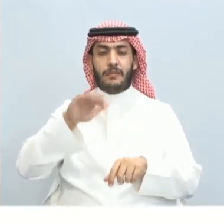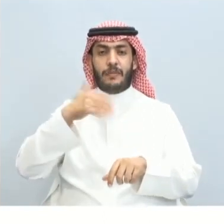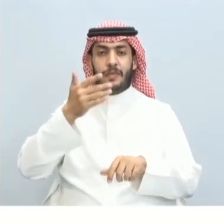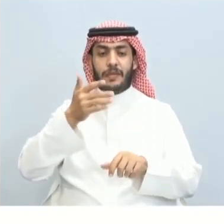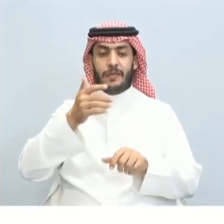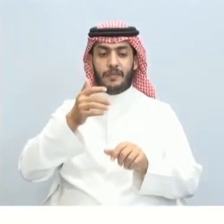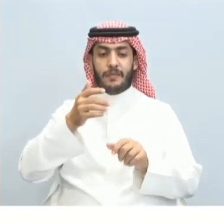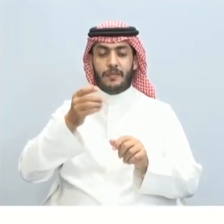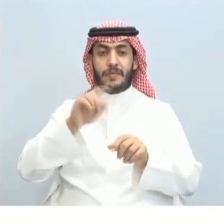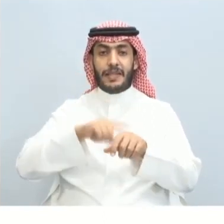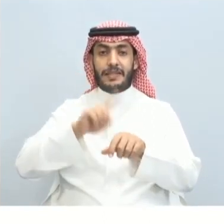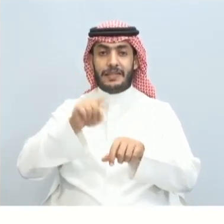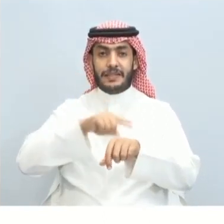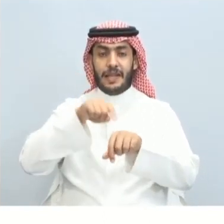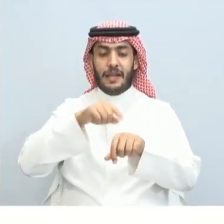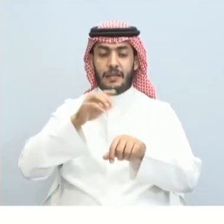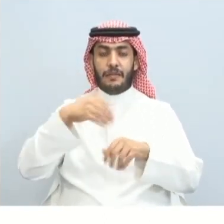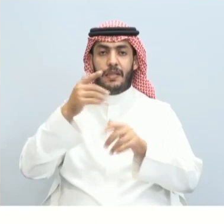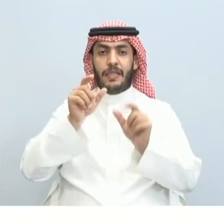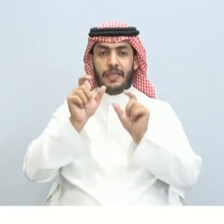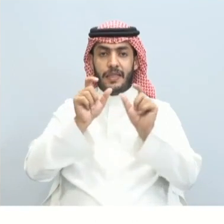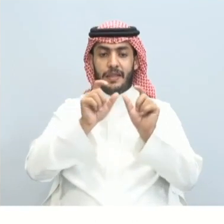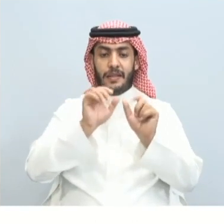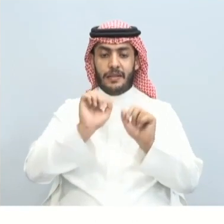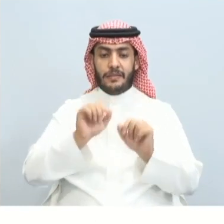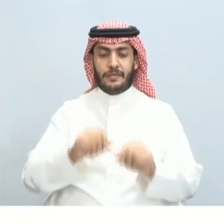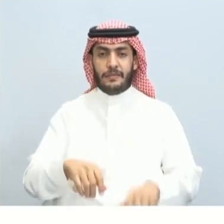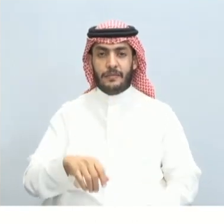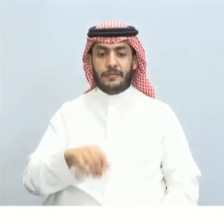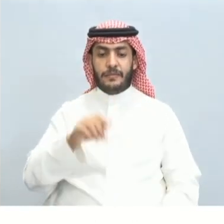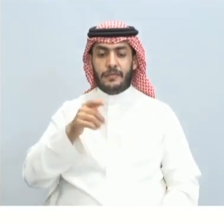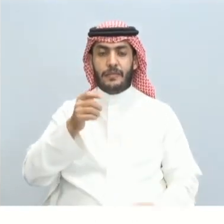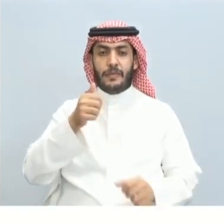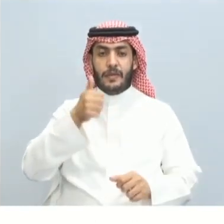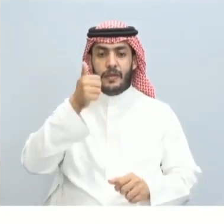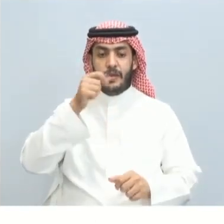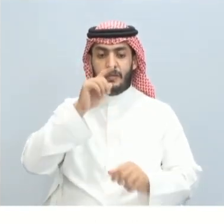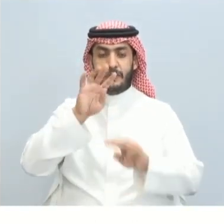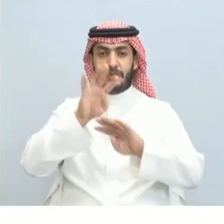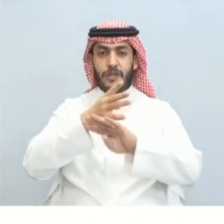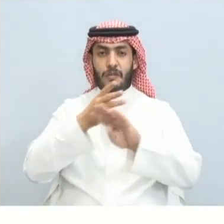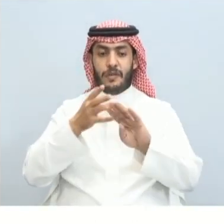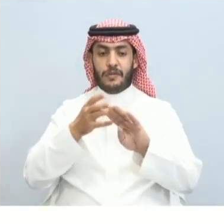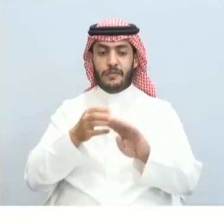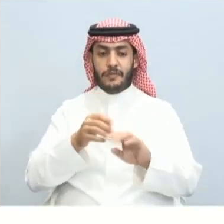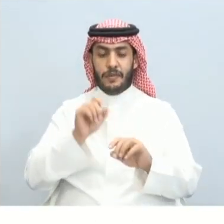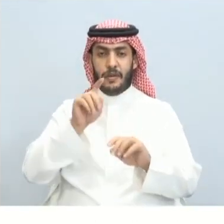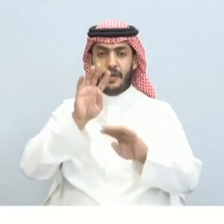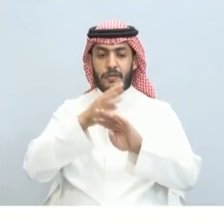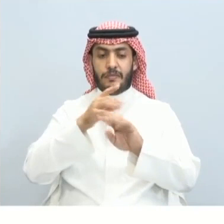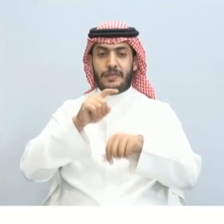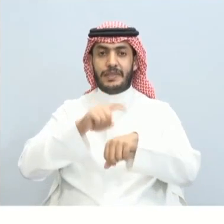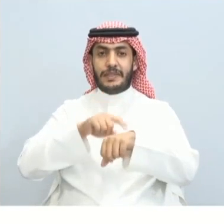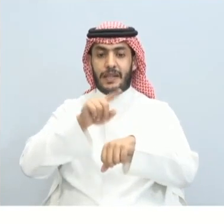ساعه ثم حدد مجال الداله ومداها نقوم بانشاء جدول في العمود الاول